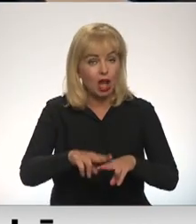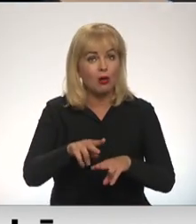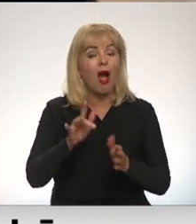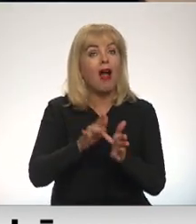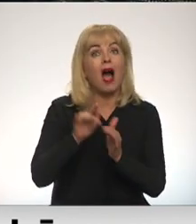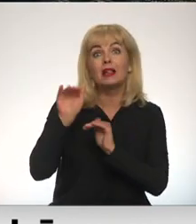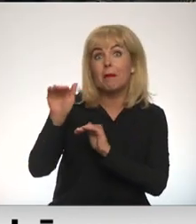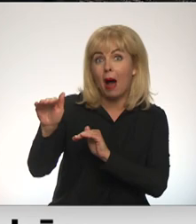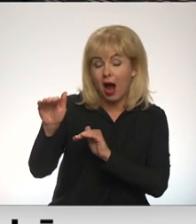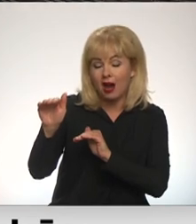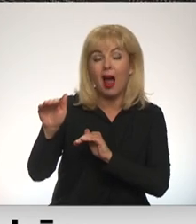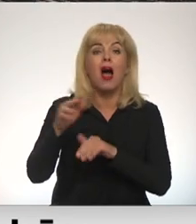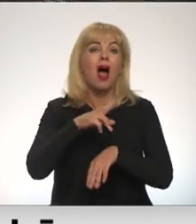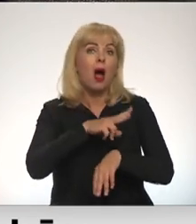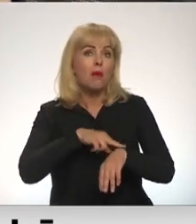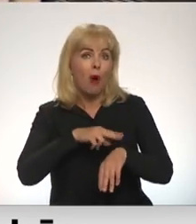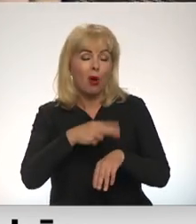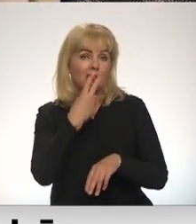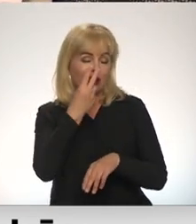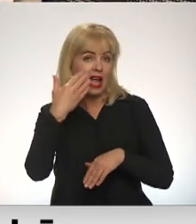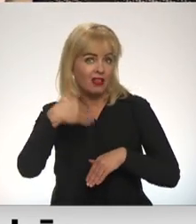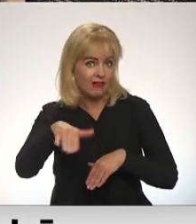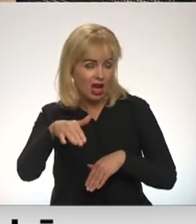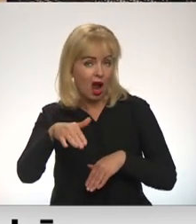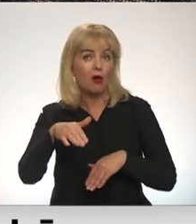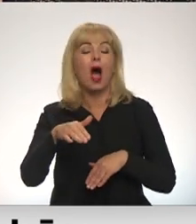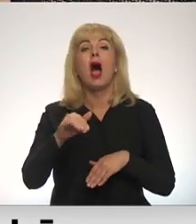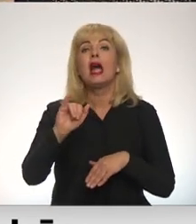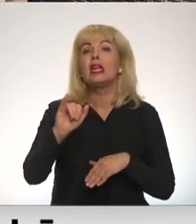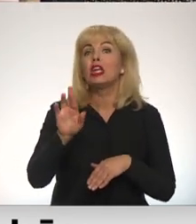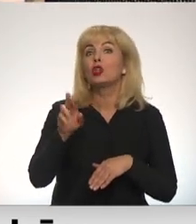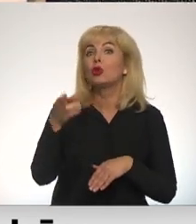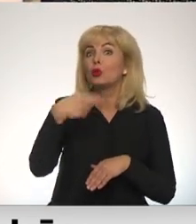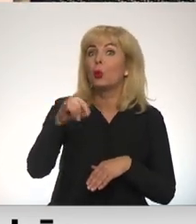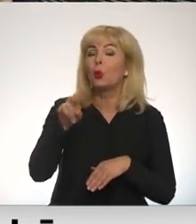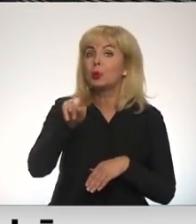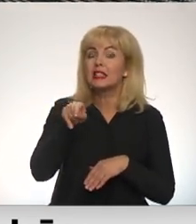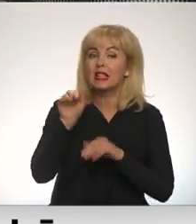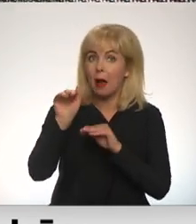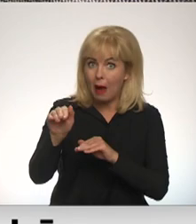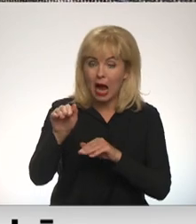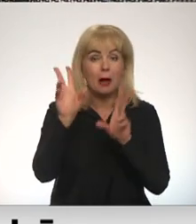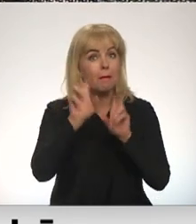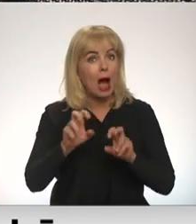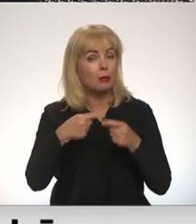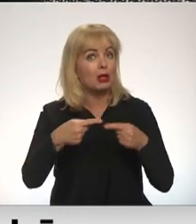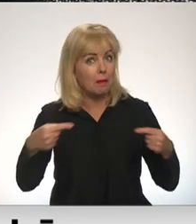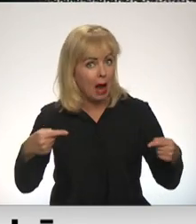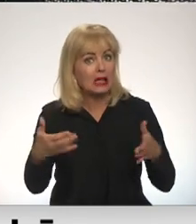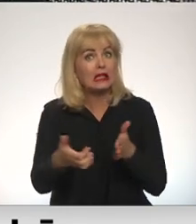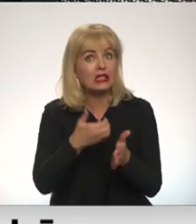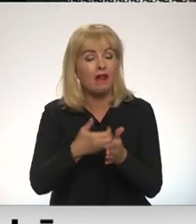bankā. Un spriežot pēc policijas izplatītā video, tā ir banka Industra. Kratīšanu laikā atrastie materiāli tiks izmantoti